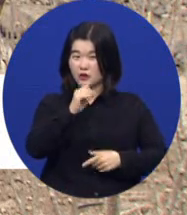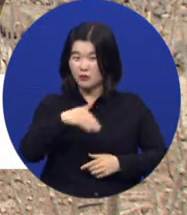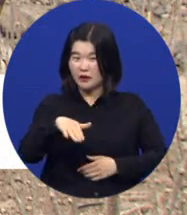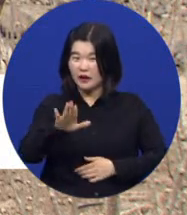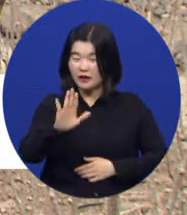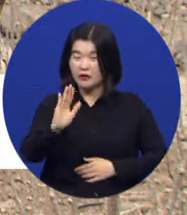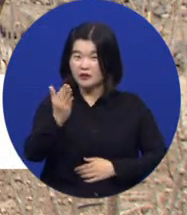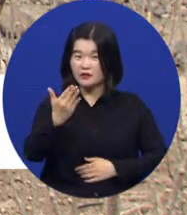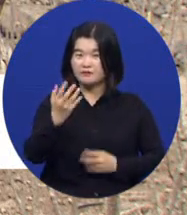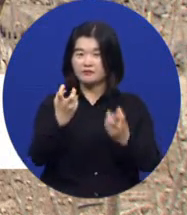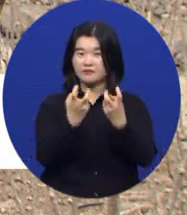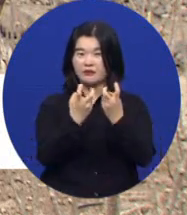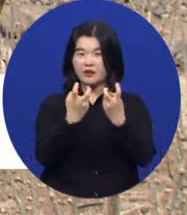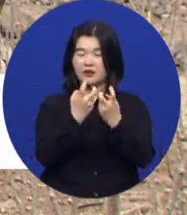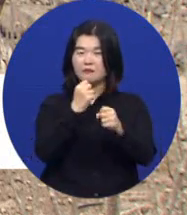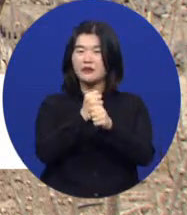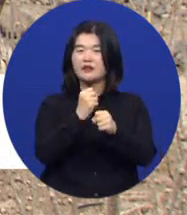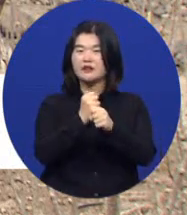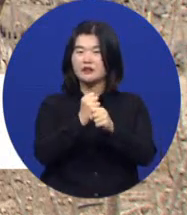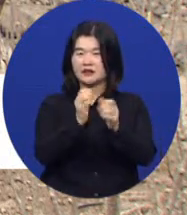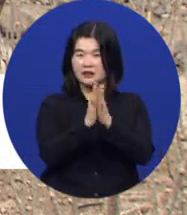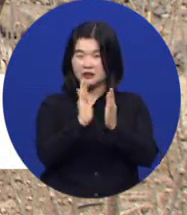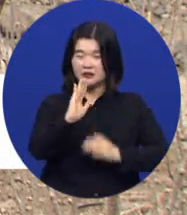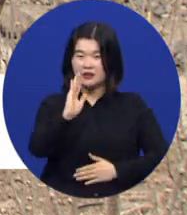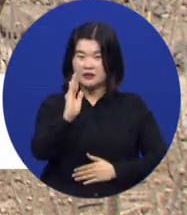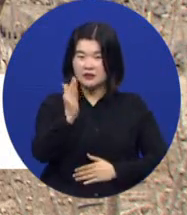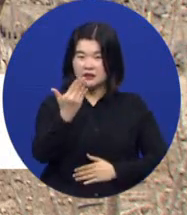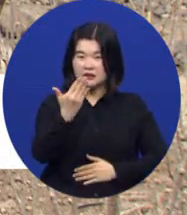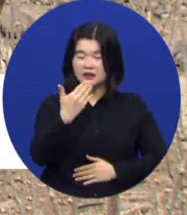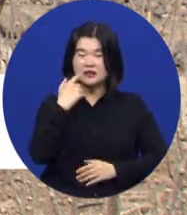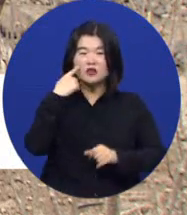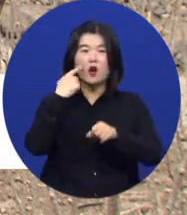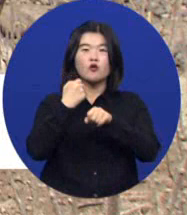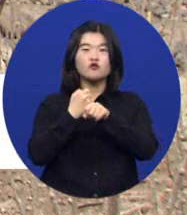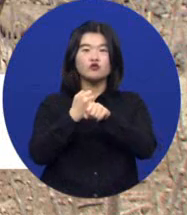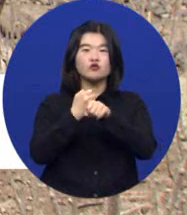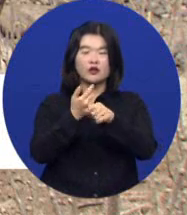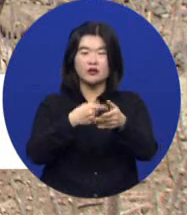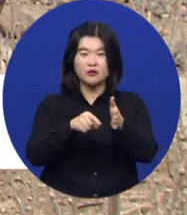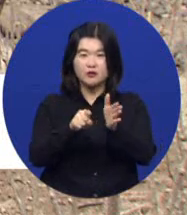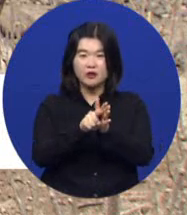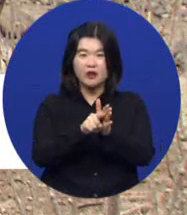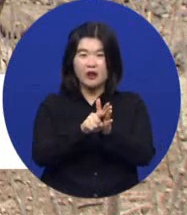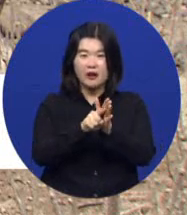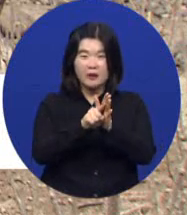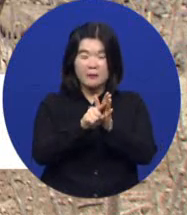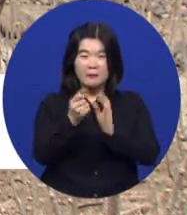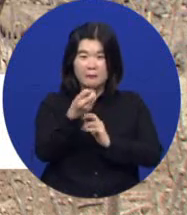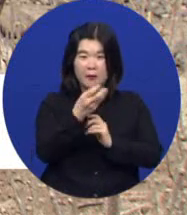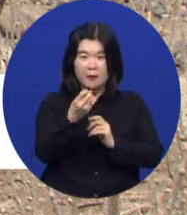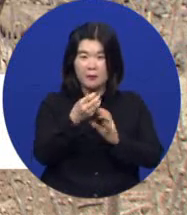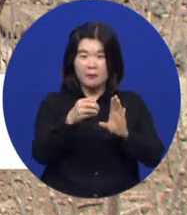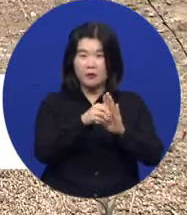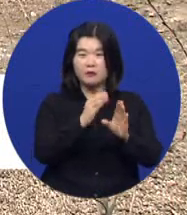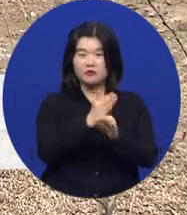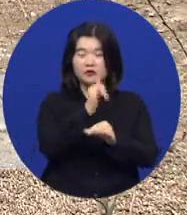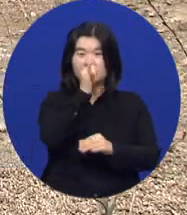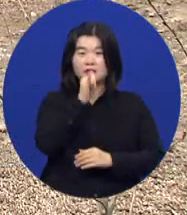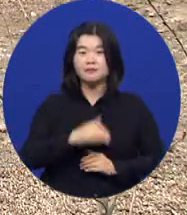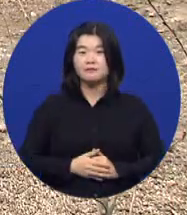갔는지, 어떻게 생육이 어떻게 자라는지 저희가 연구를 하려고 바코드를 집어넣고